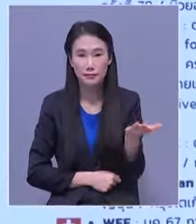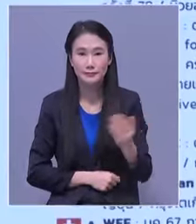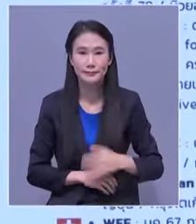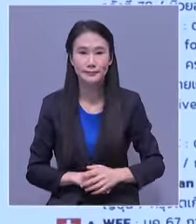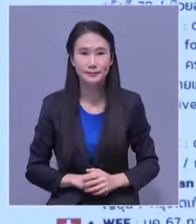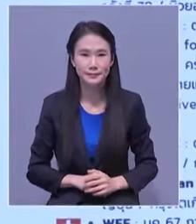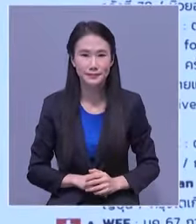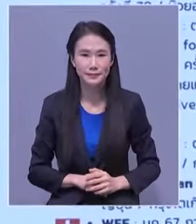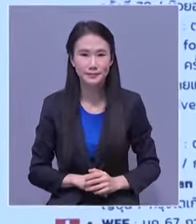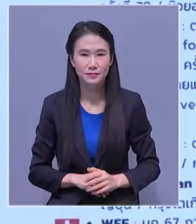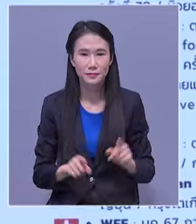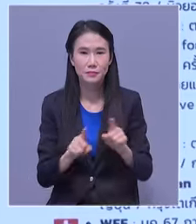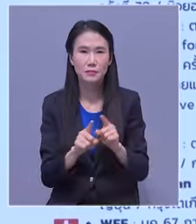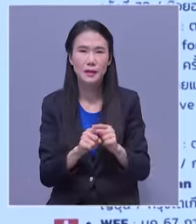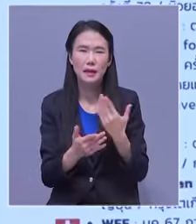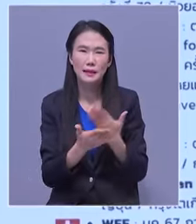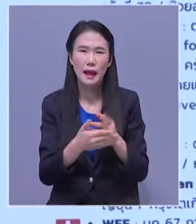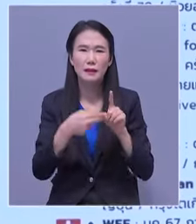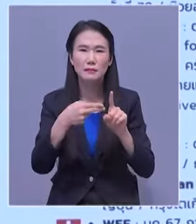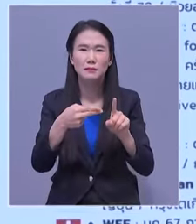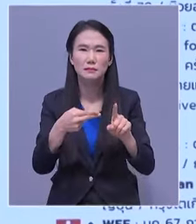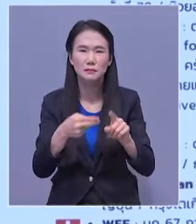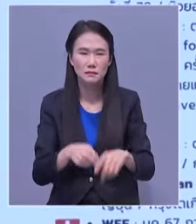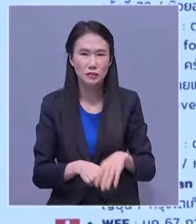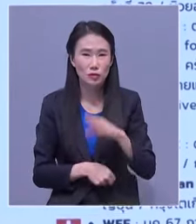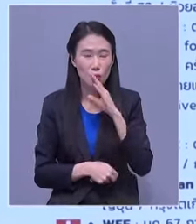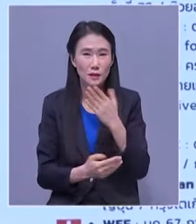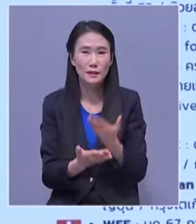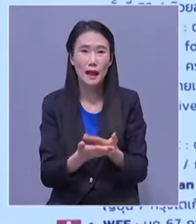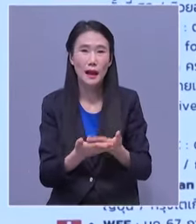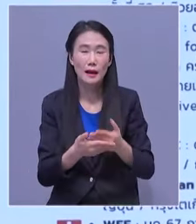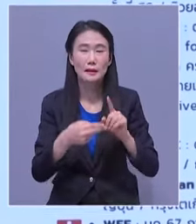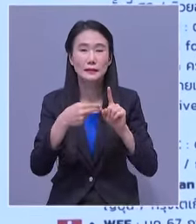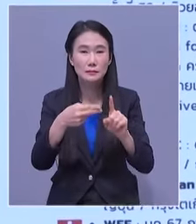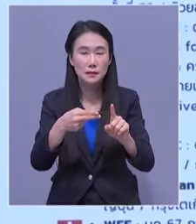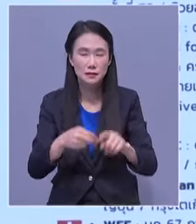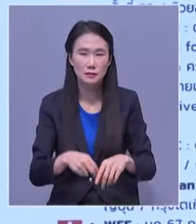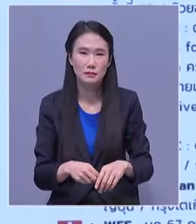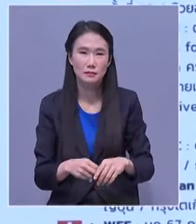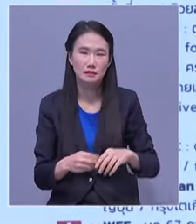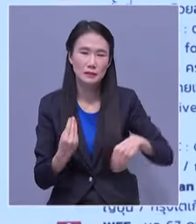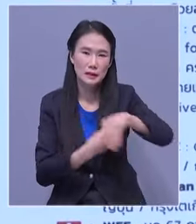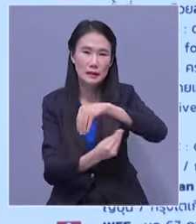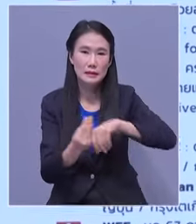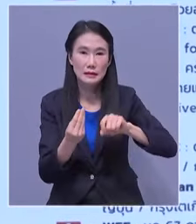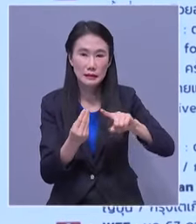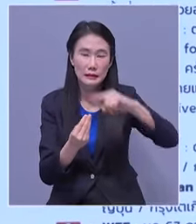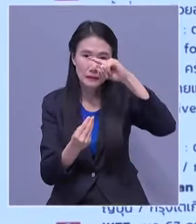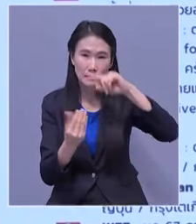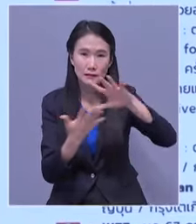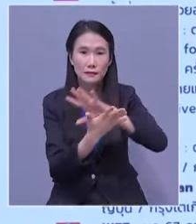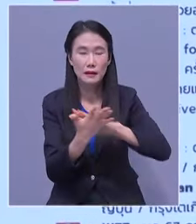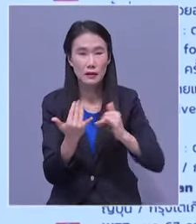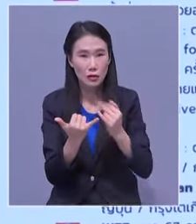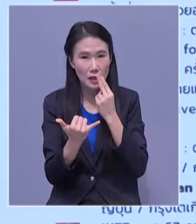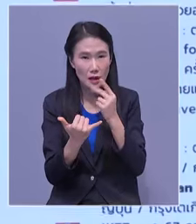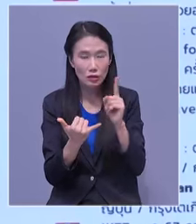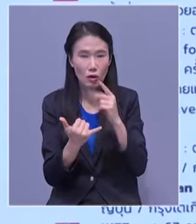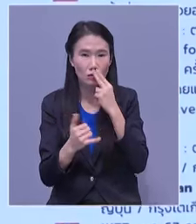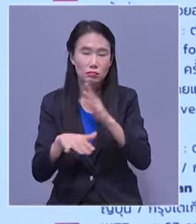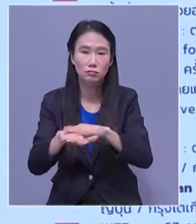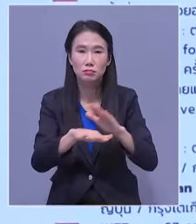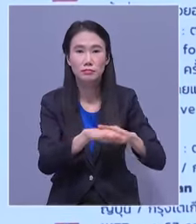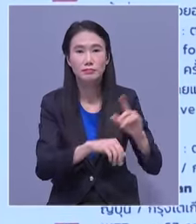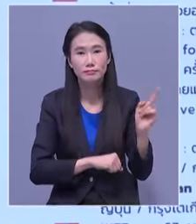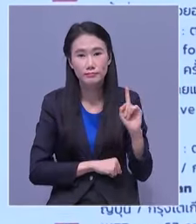ถามผมวเรนโววเร็เอไปไงกถเป็อย่นี้โครงสรางของเศรฐกเป็อย่นี้เราจะต้องมีการกระตุ้น